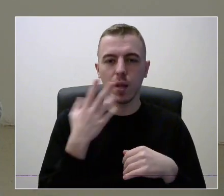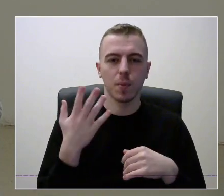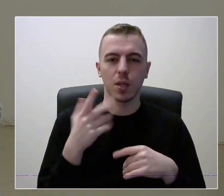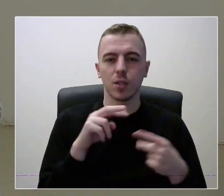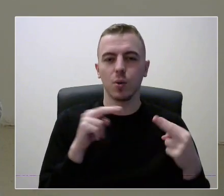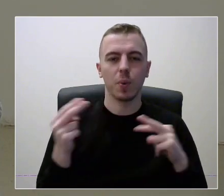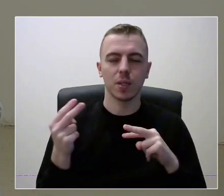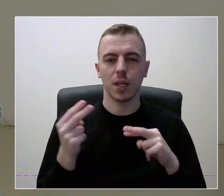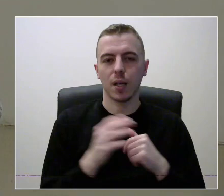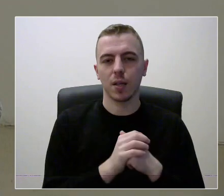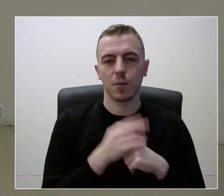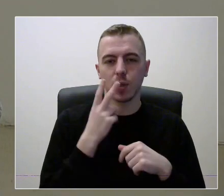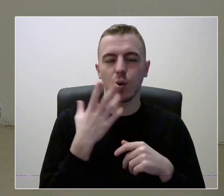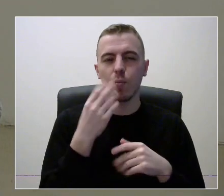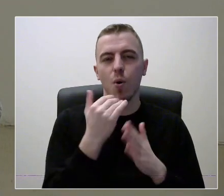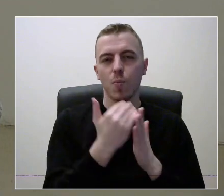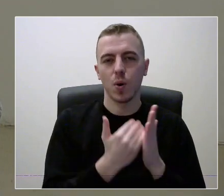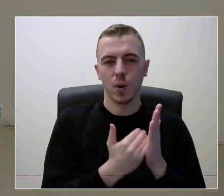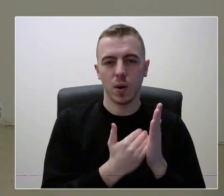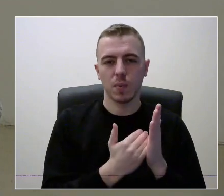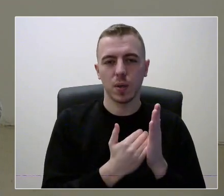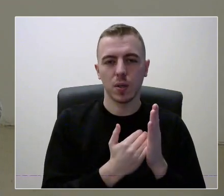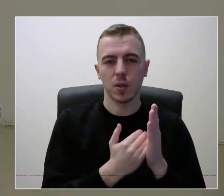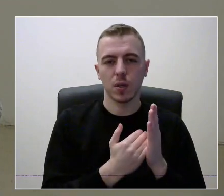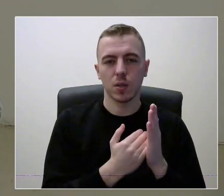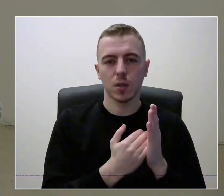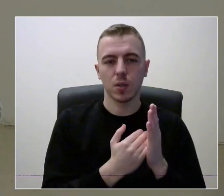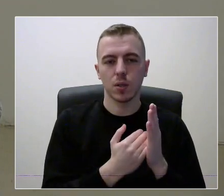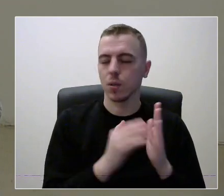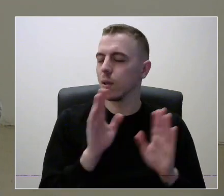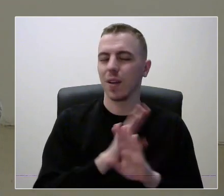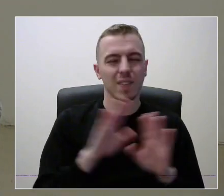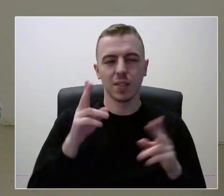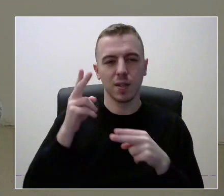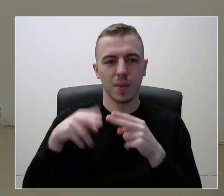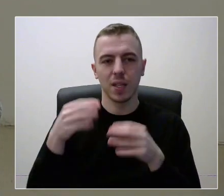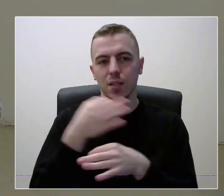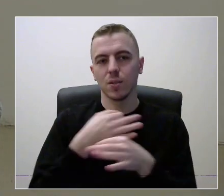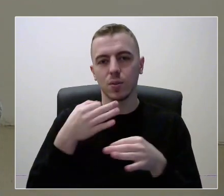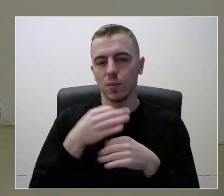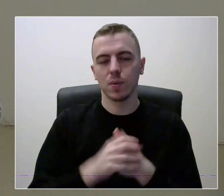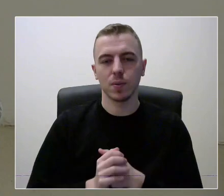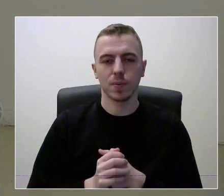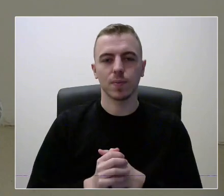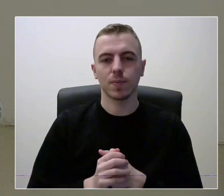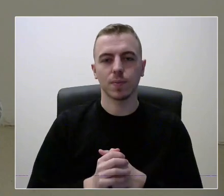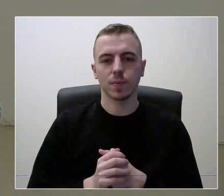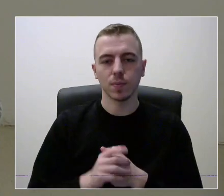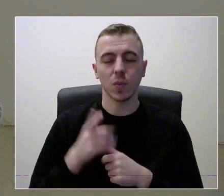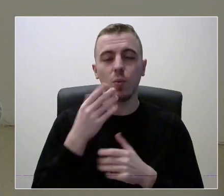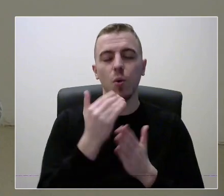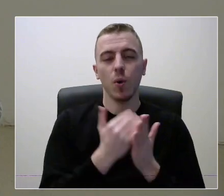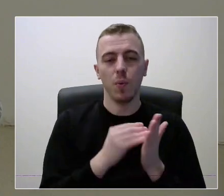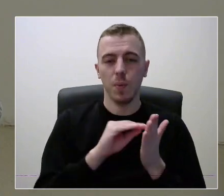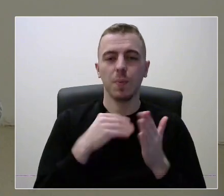ir jūsų, pažiūrėjau jūsų programą, tai yra tie dauguma darbų, kurie yra parašyti programoje jūsų, jau mes tos